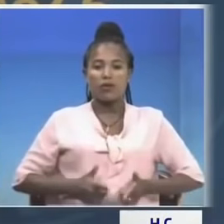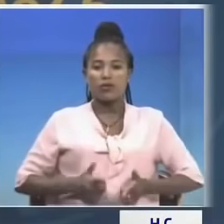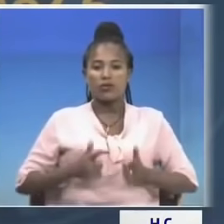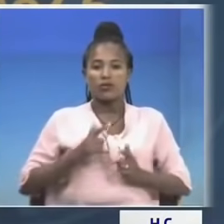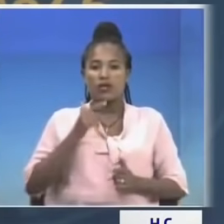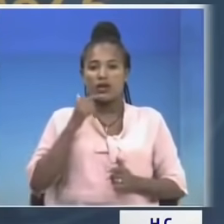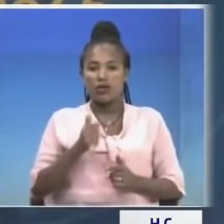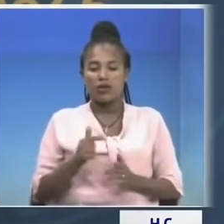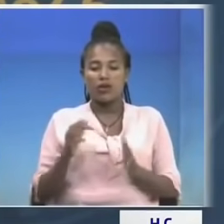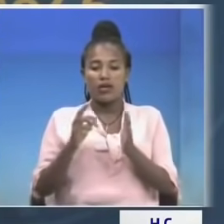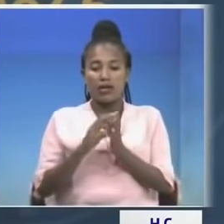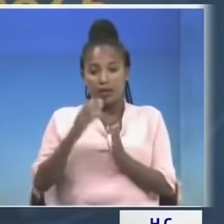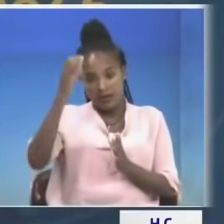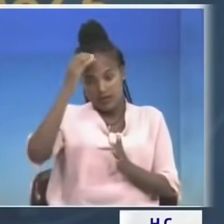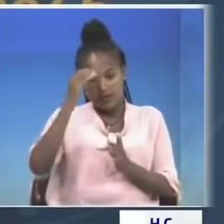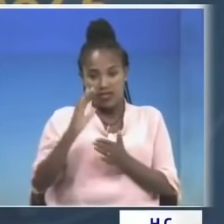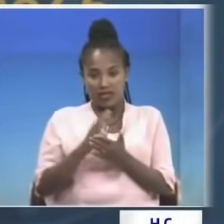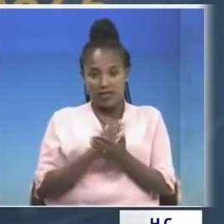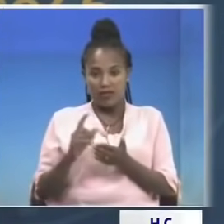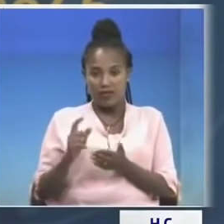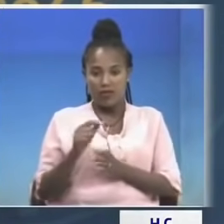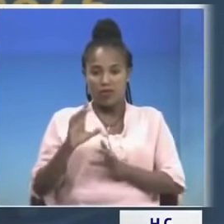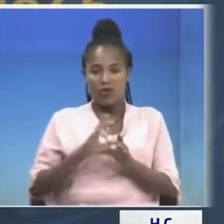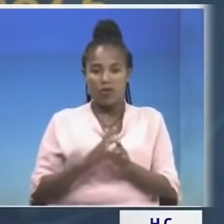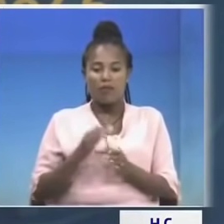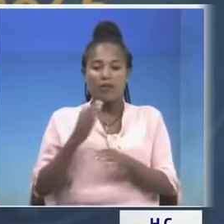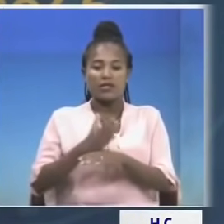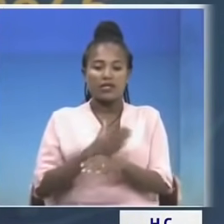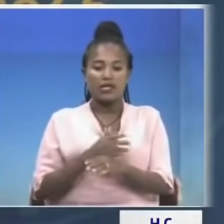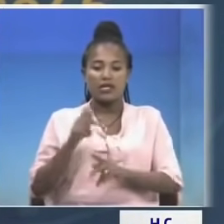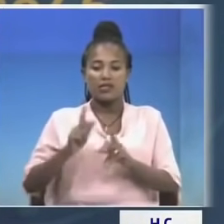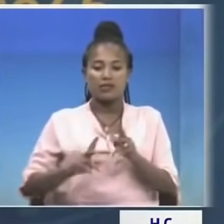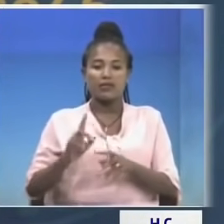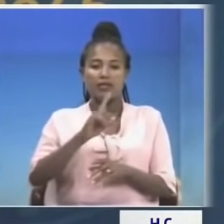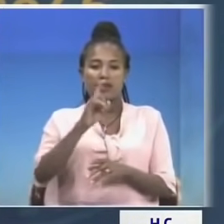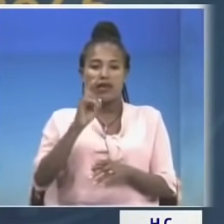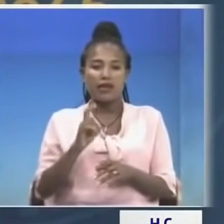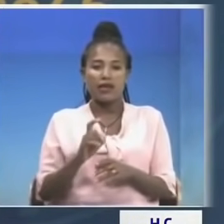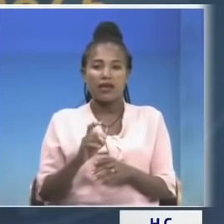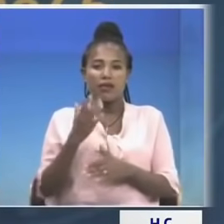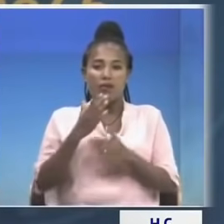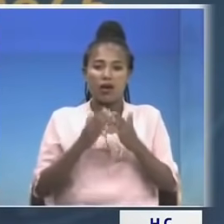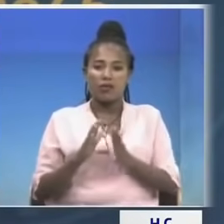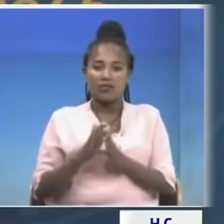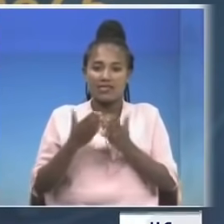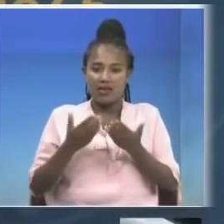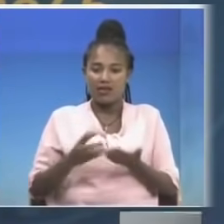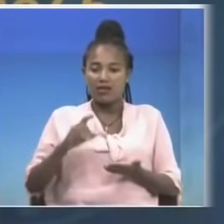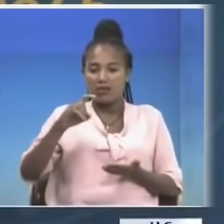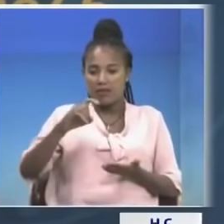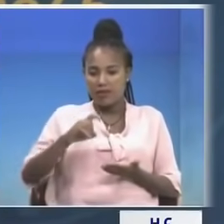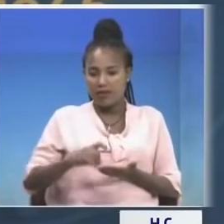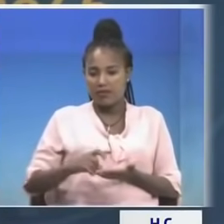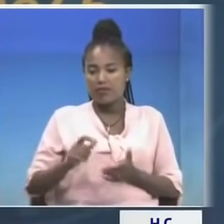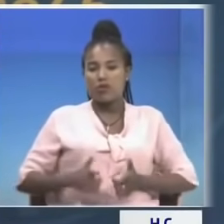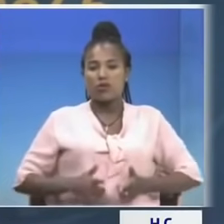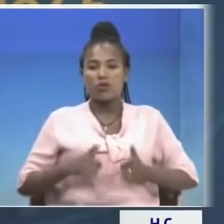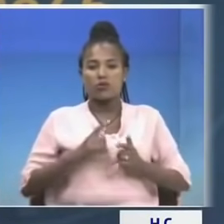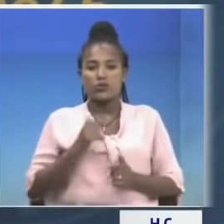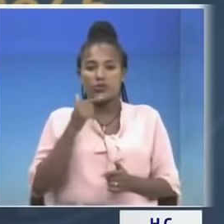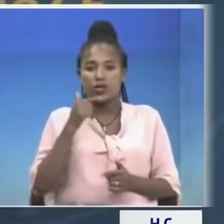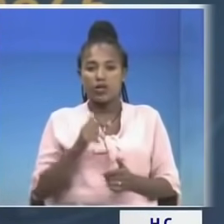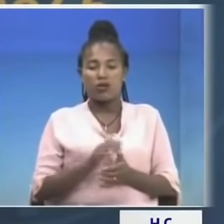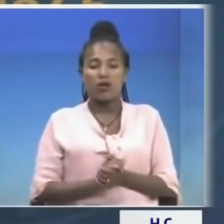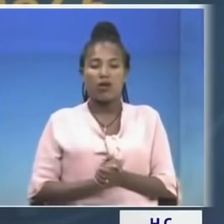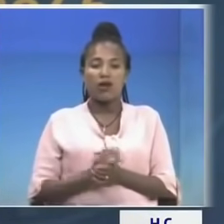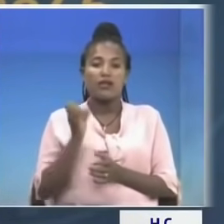ተናገሩ። ህገ መንግስቱን አሳታፊ እንዲሆን አድርጎ በማሻሻል የህዝብን ጥያቄ መዋቅር መዘርጋት እንደሚጠበቅበትም ነዋሪዎቹ